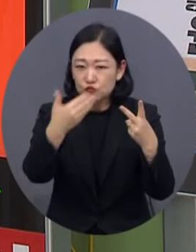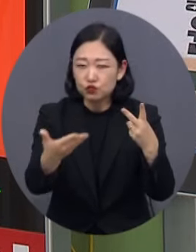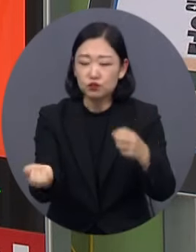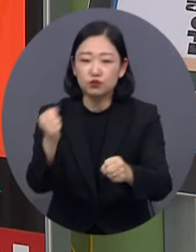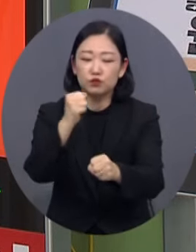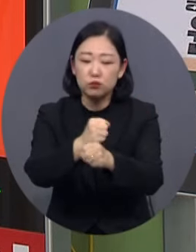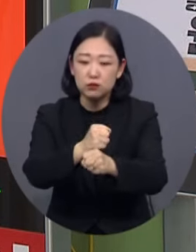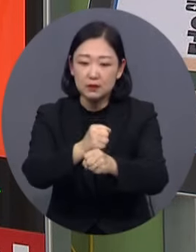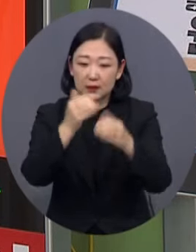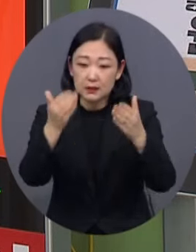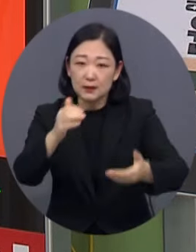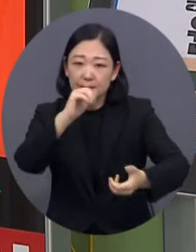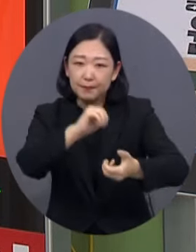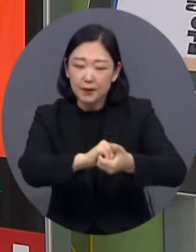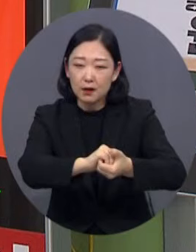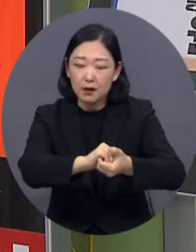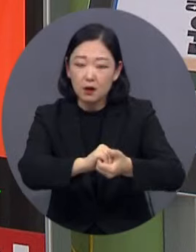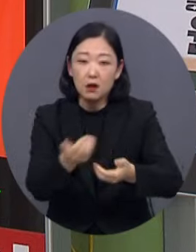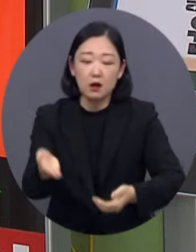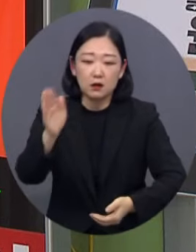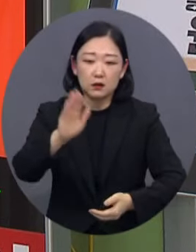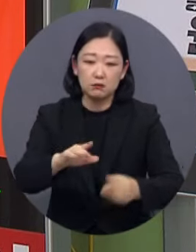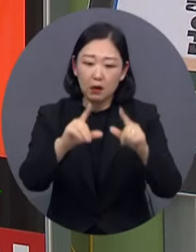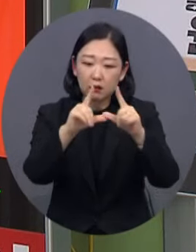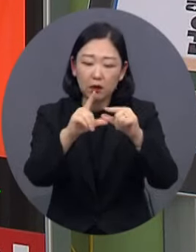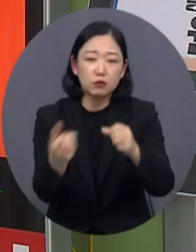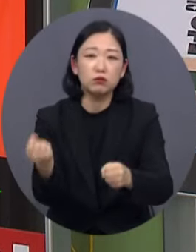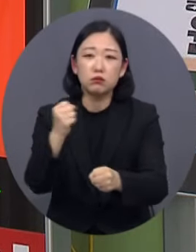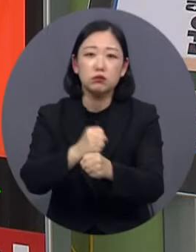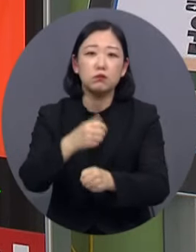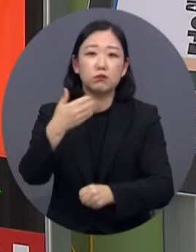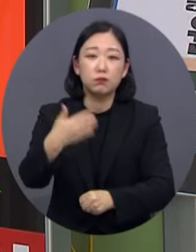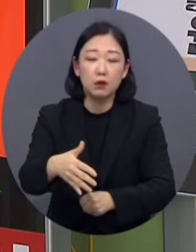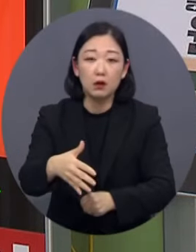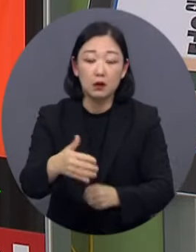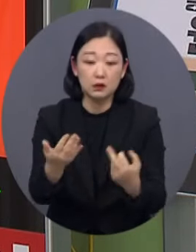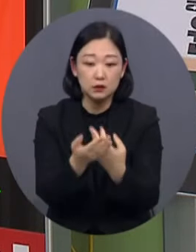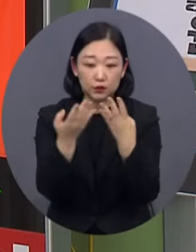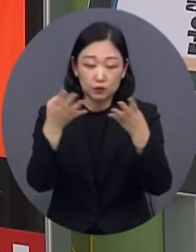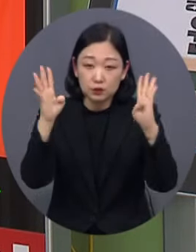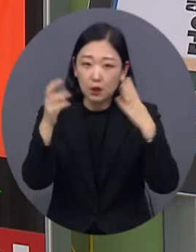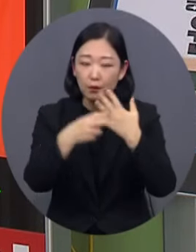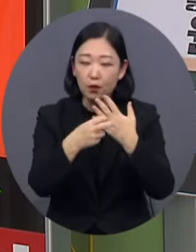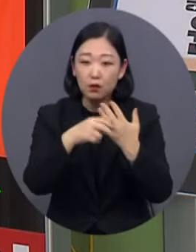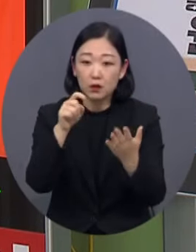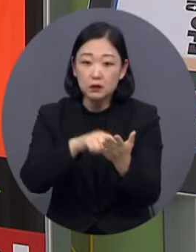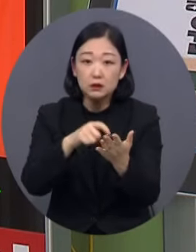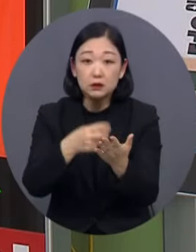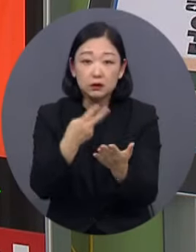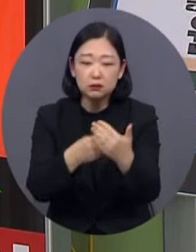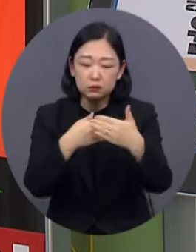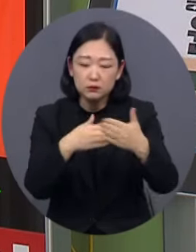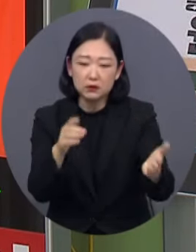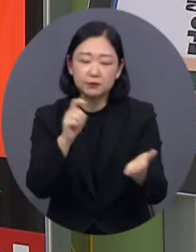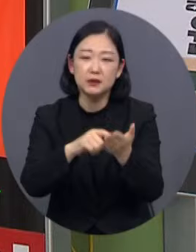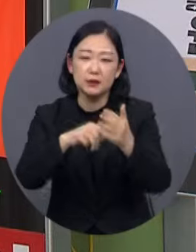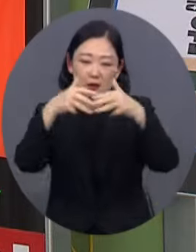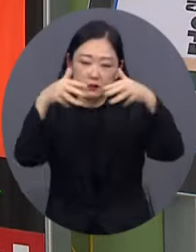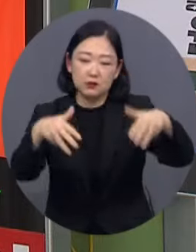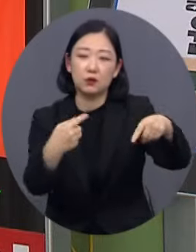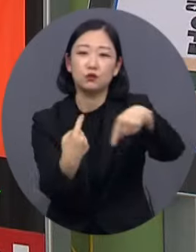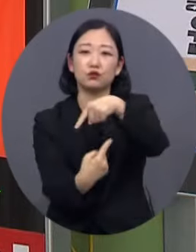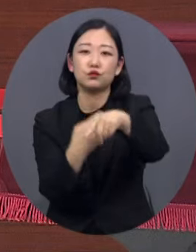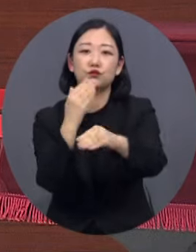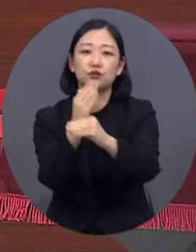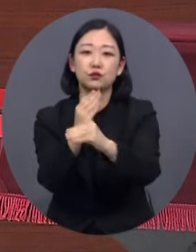복귀 시한을 못 박았지만 아직 대부분의 전공의들은 돌아오지 않았고 이곳 제주대병원 응급실은 여전히 비상진료 체계로 운영되고